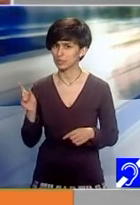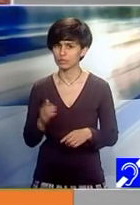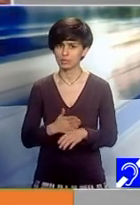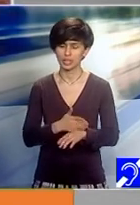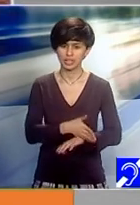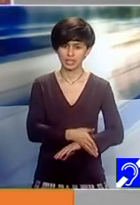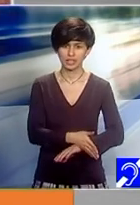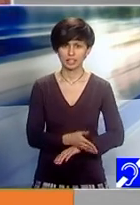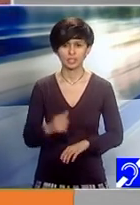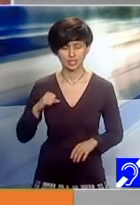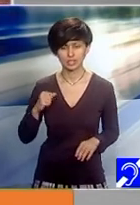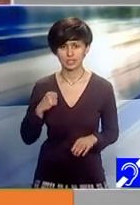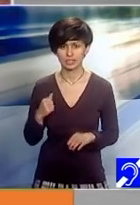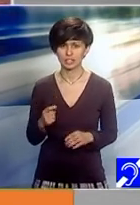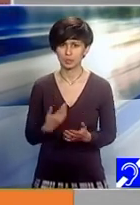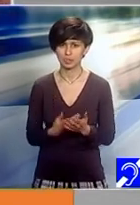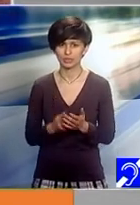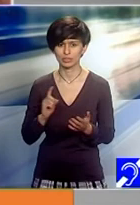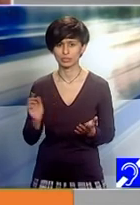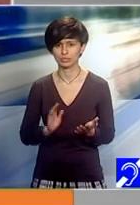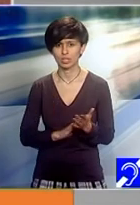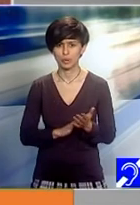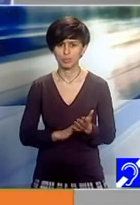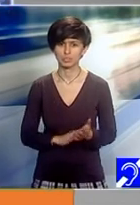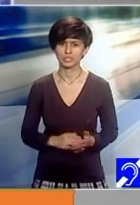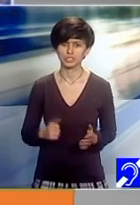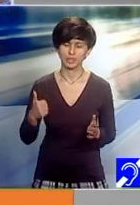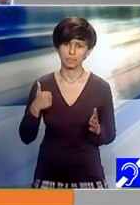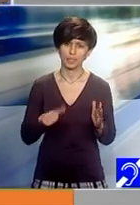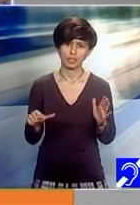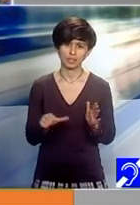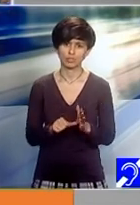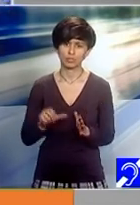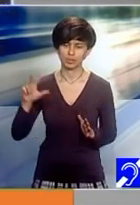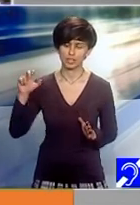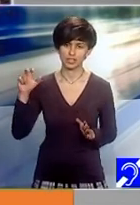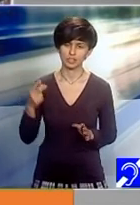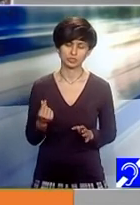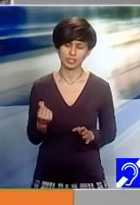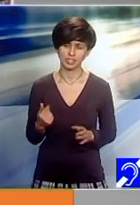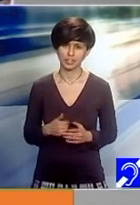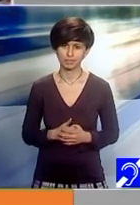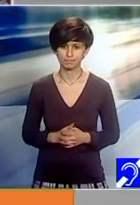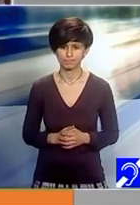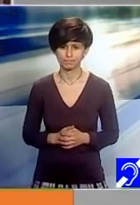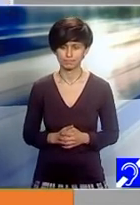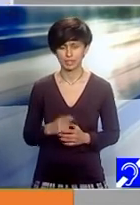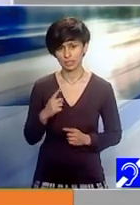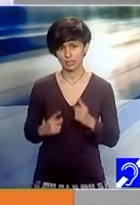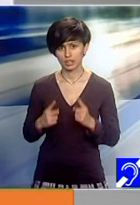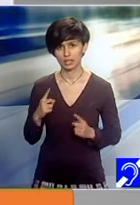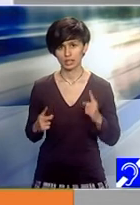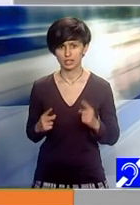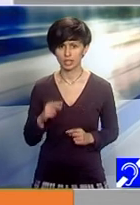neavând cum să fie motivați de 1300 de RON în acest moment. Dacă ne referim la proiectul